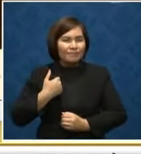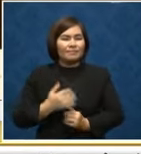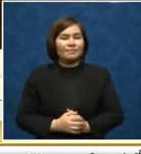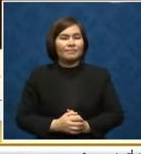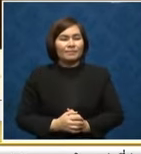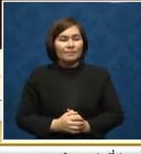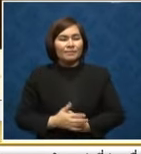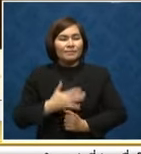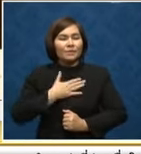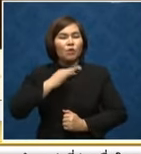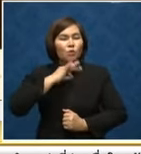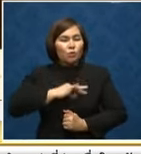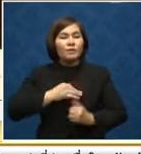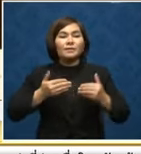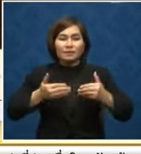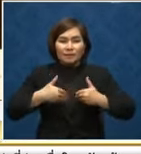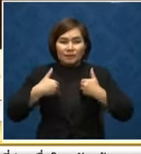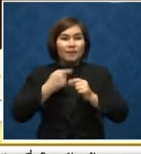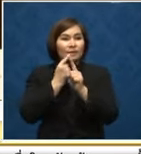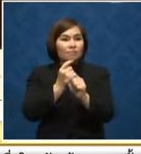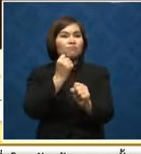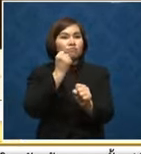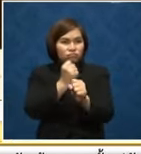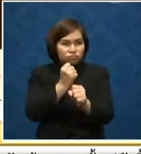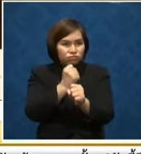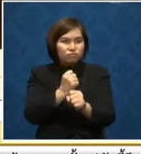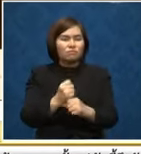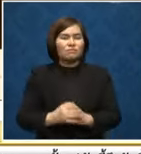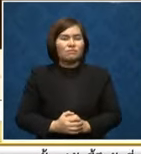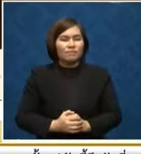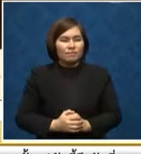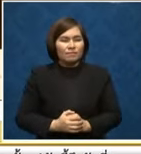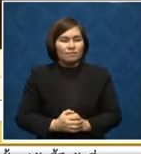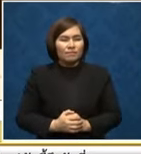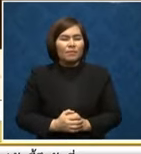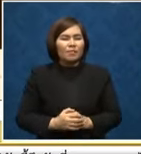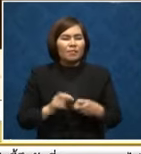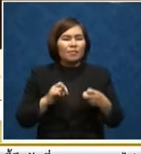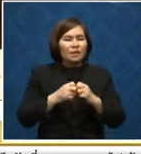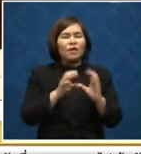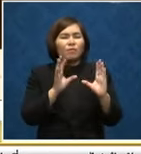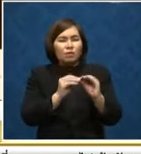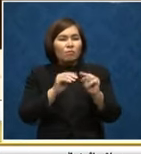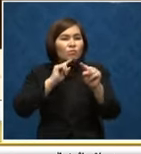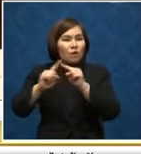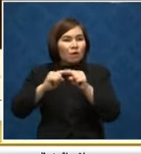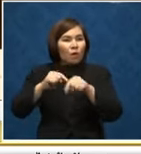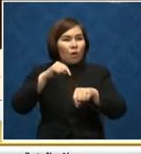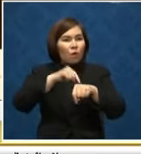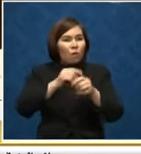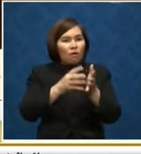ผมยินดีที่จะปฏิบัติตามในเรื่องที่ว่าเราจะไม่ให้การประชุมของเราย่น